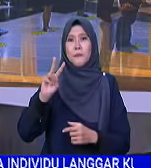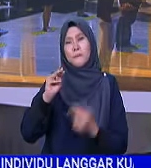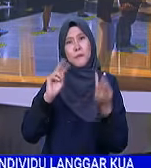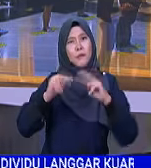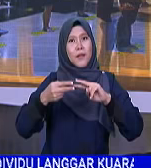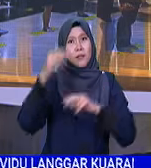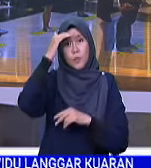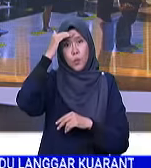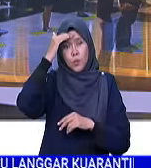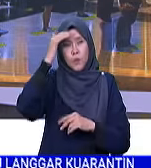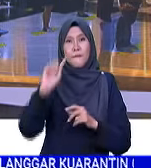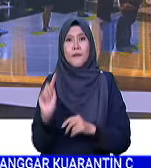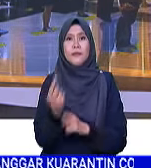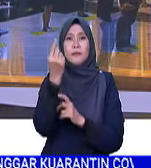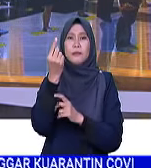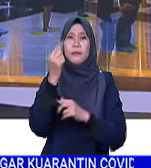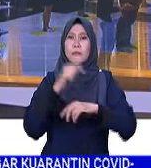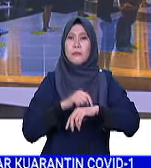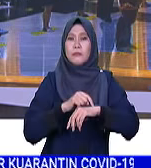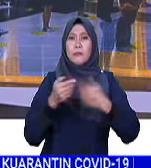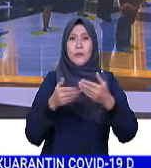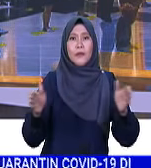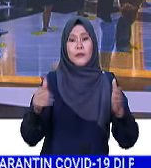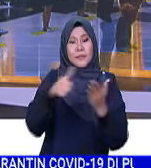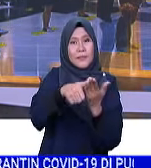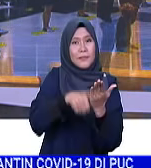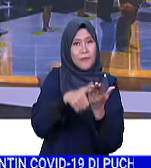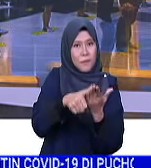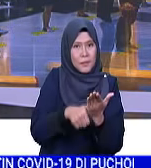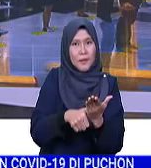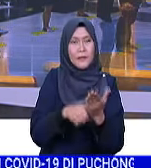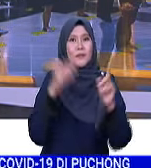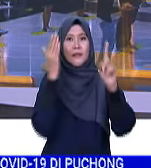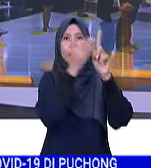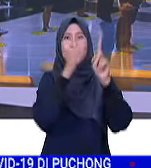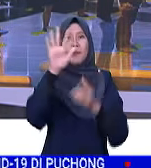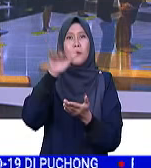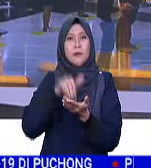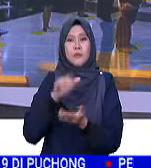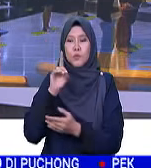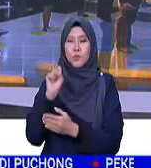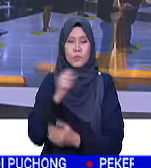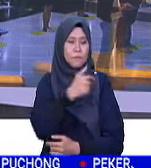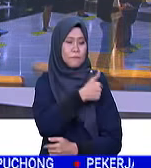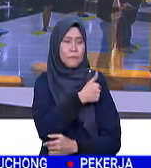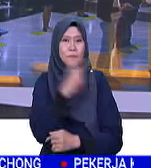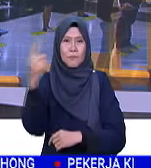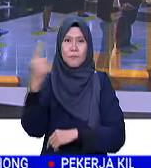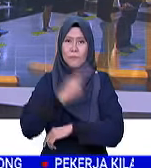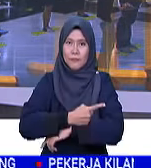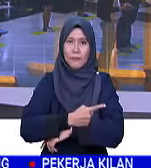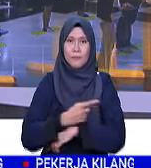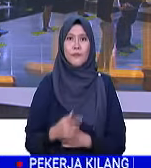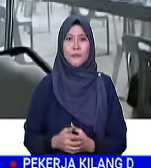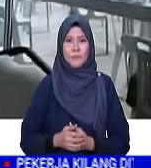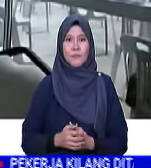itu merupakan yang pertama melibatkan lokasi di Pusat Beli Belah dengan sasaran 5,000 dos suntikan vaksin sehari.